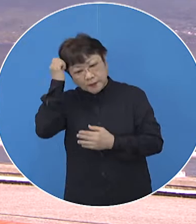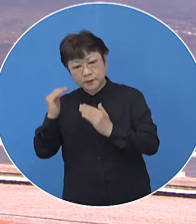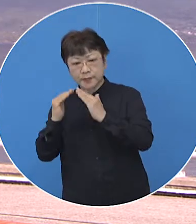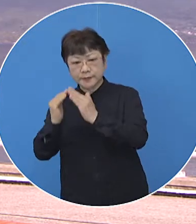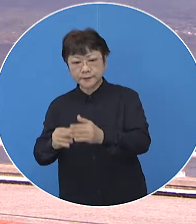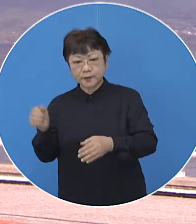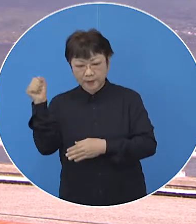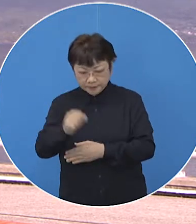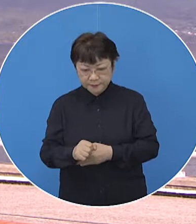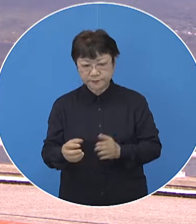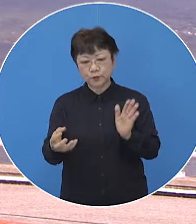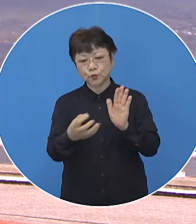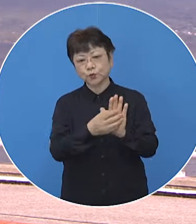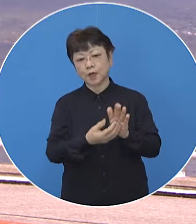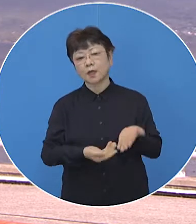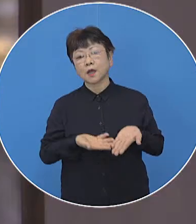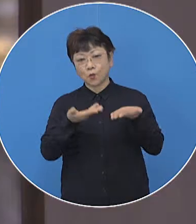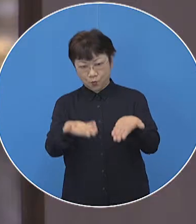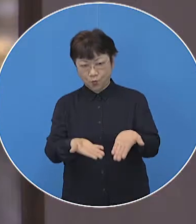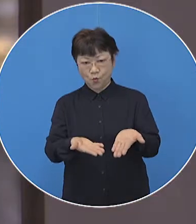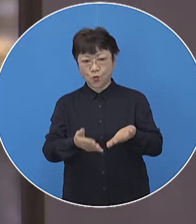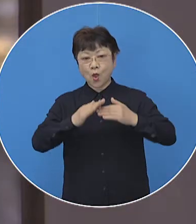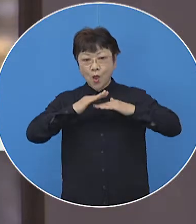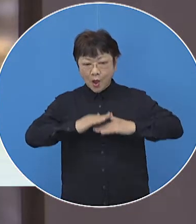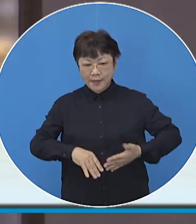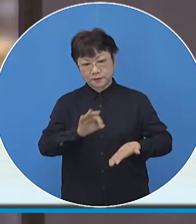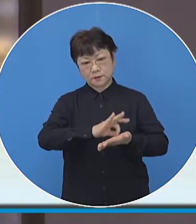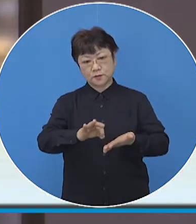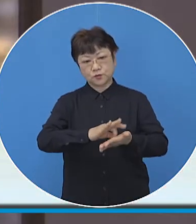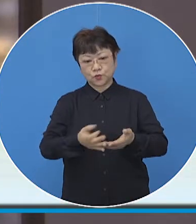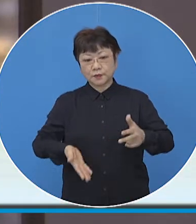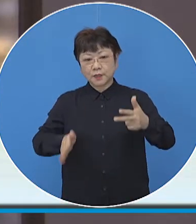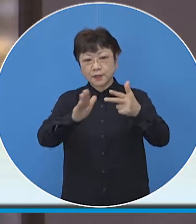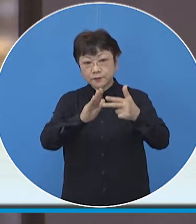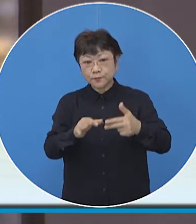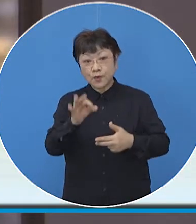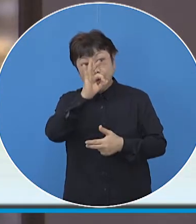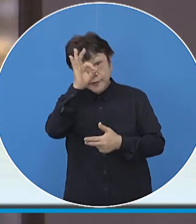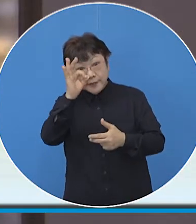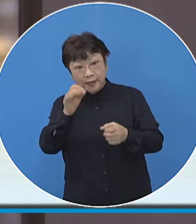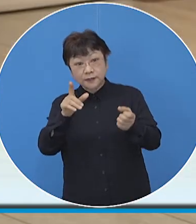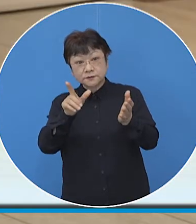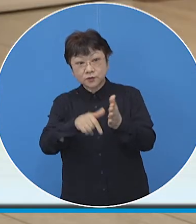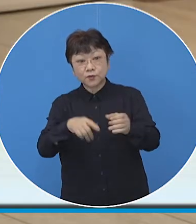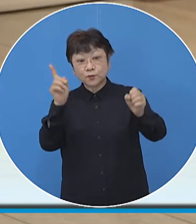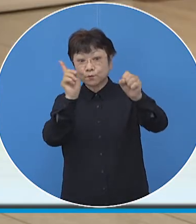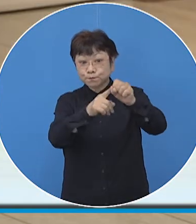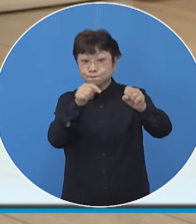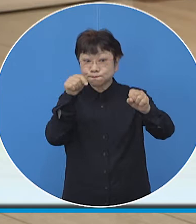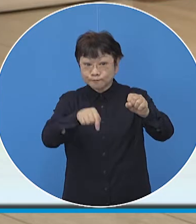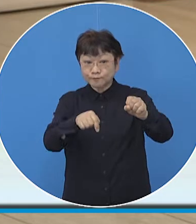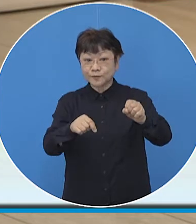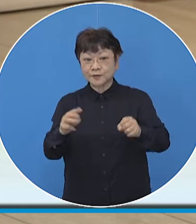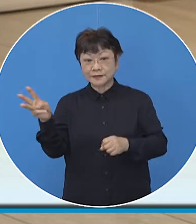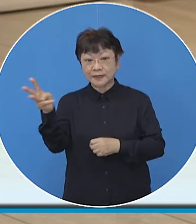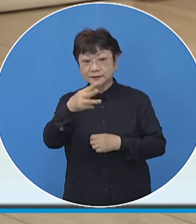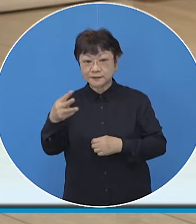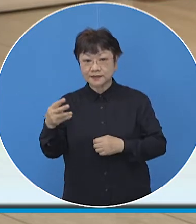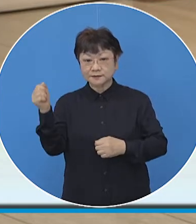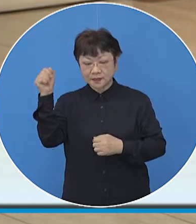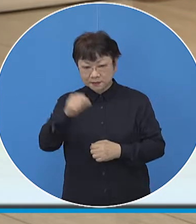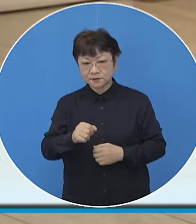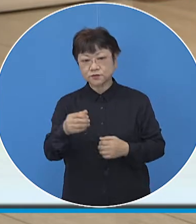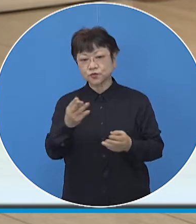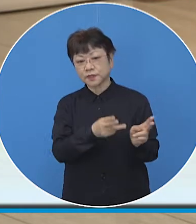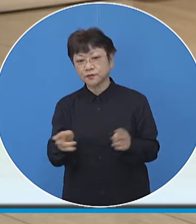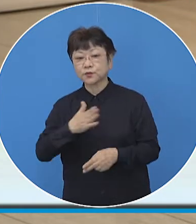しステッカーを交付しています。安心して利用できる施設を探す目印となる第三者認証制度をご存知で